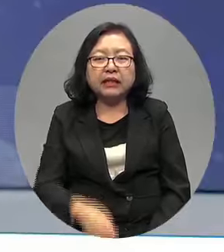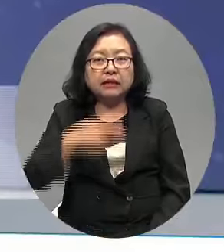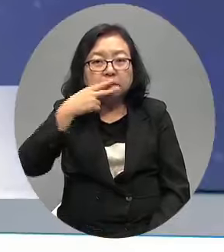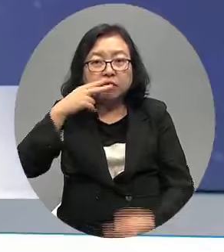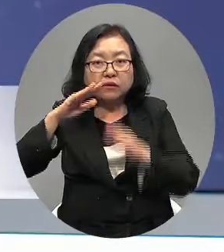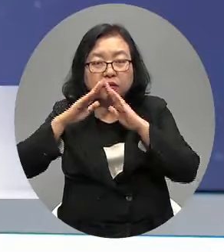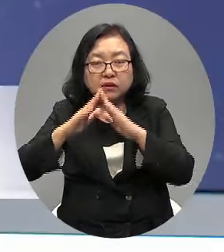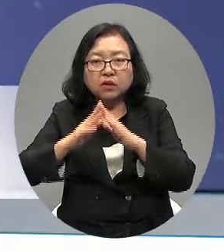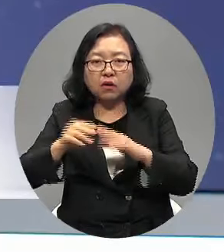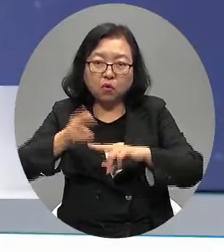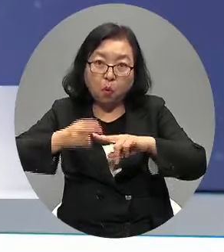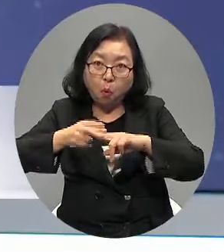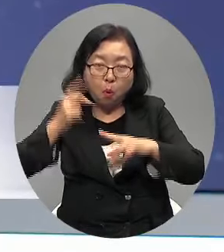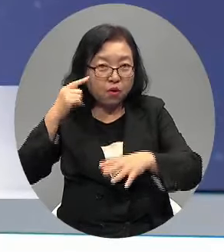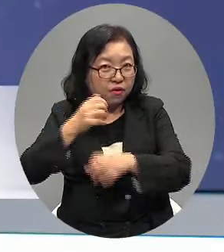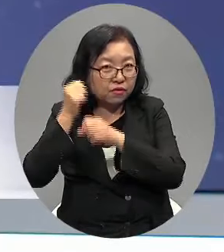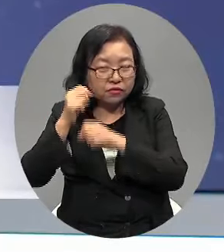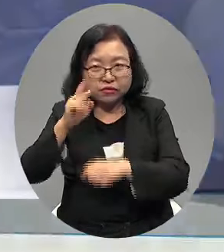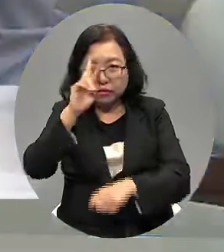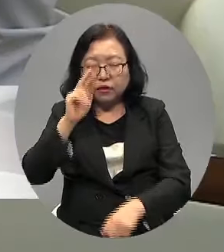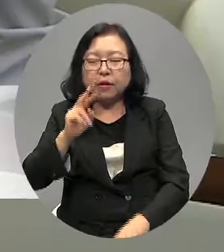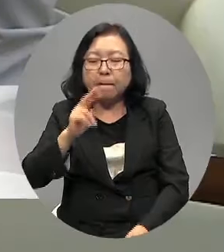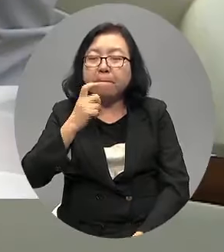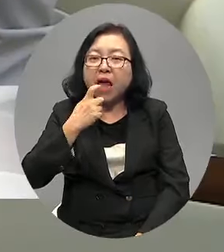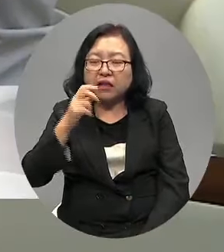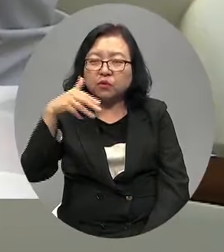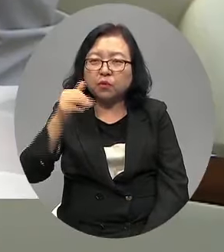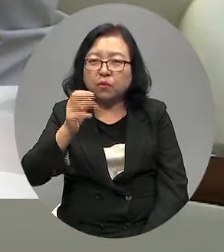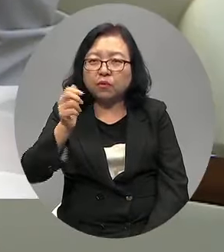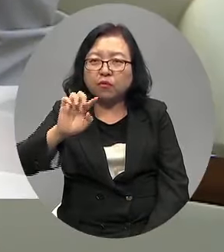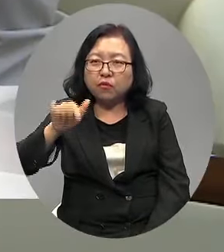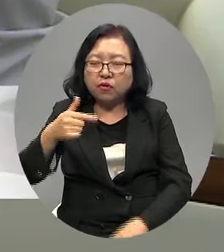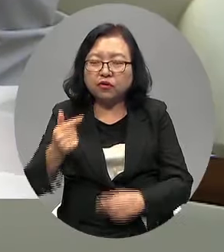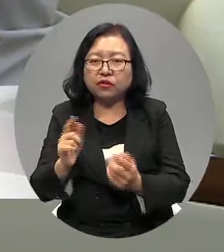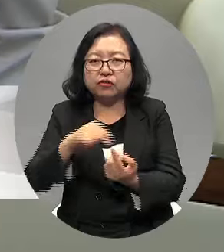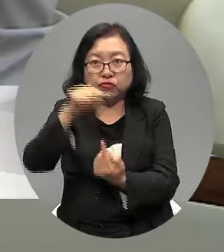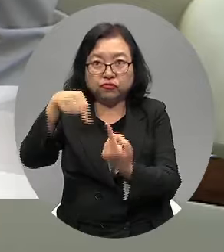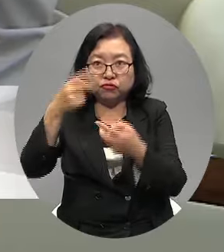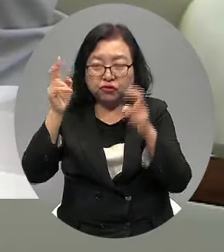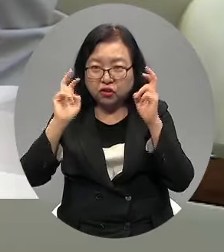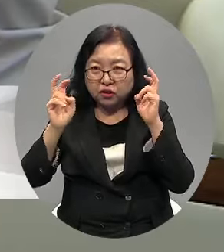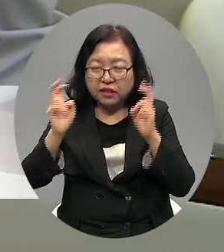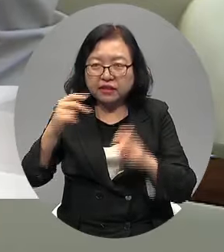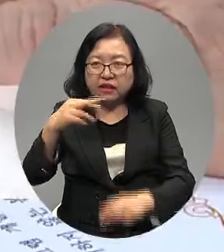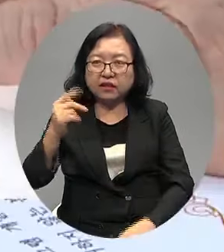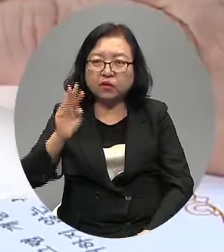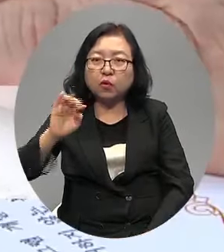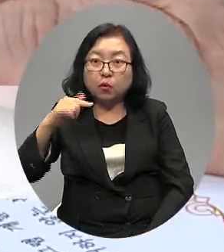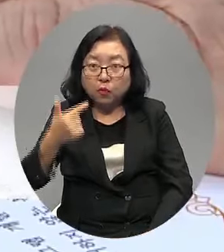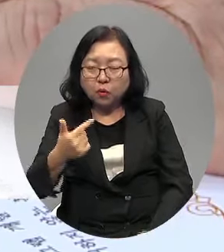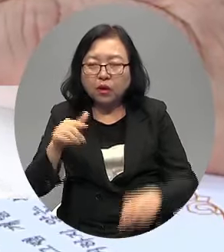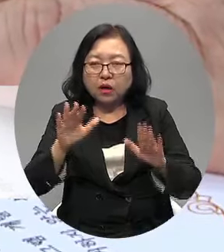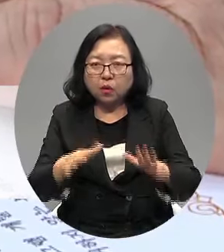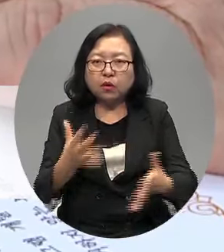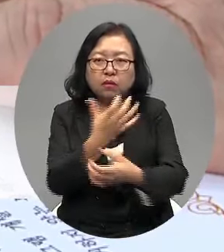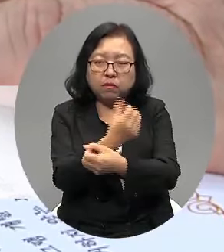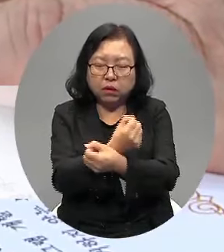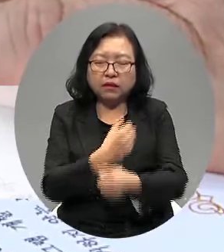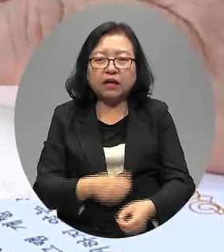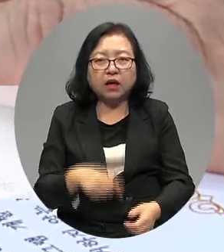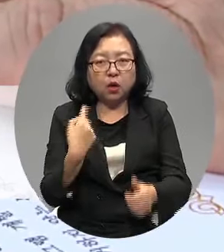음성군이 요리연구가 백종원 씨가 운영하는 더본코리아와 오늘 상생협약을 맺었습니다.